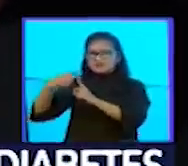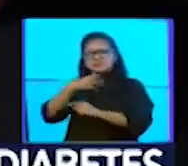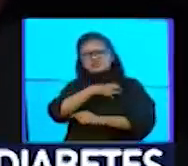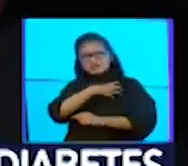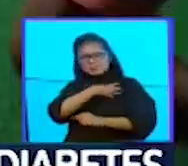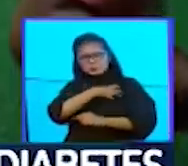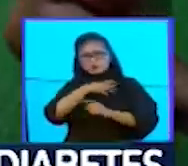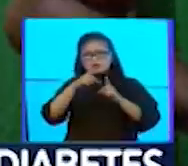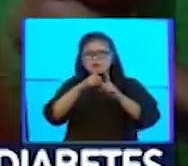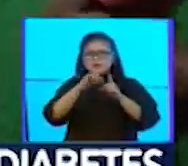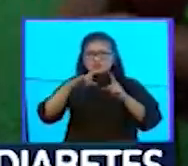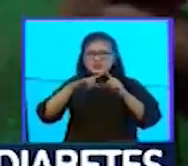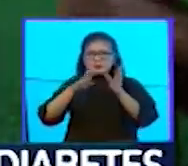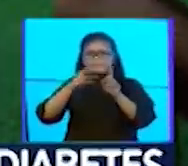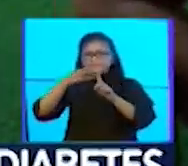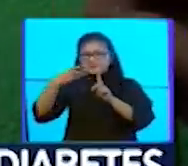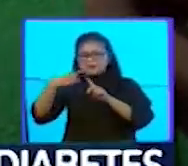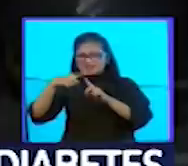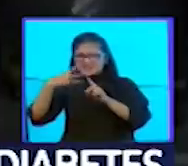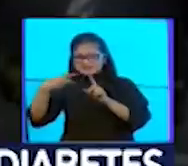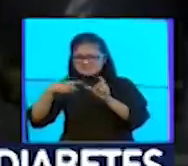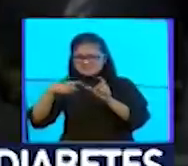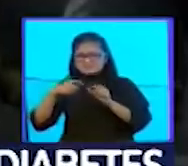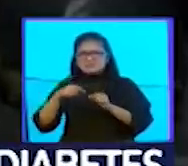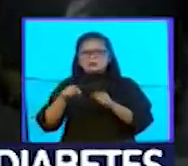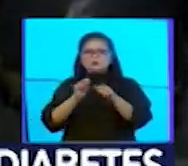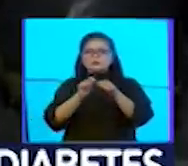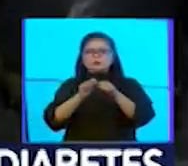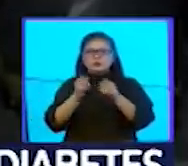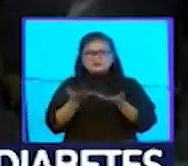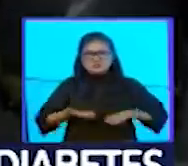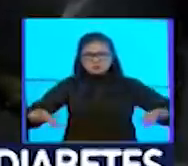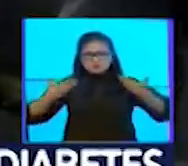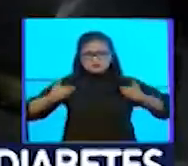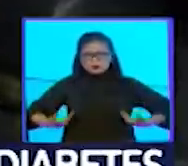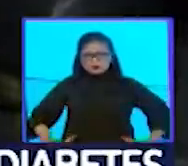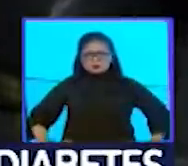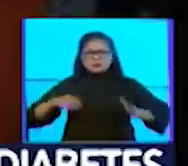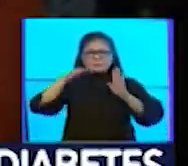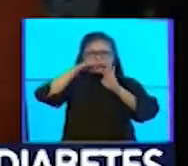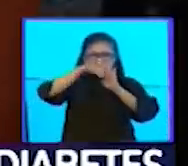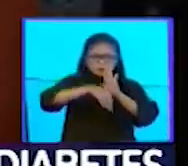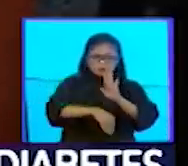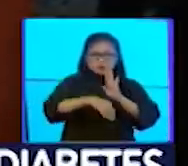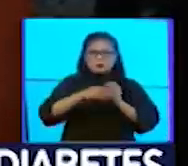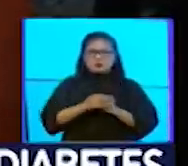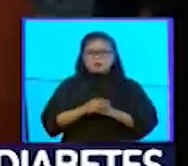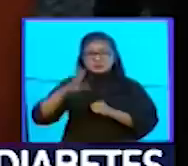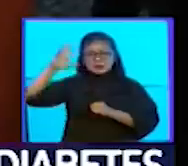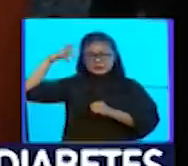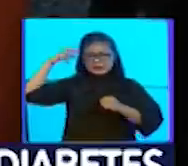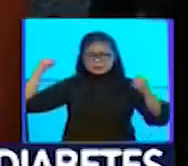memperburuk kondisi korban hingga tidak tertolong. Lantaran tim pemulasaran Posko Monas dan petugas Dinas Pemakaman DKI kewalahan